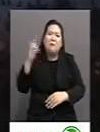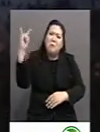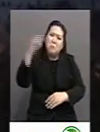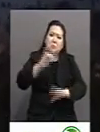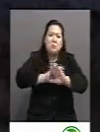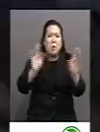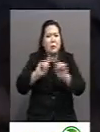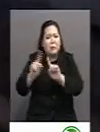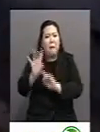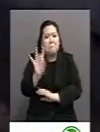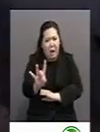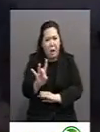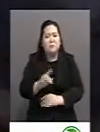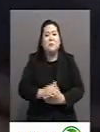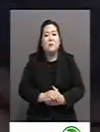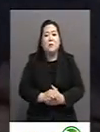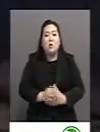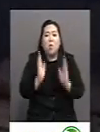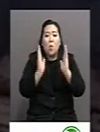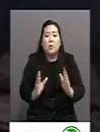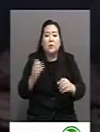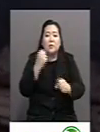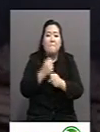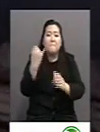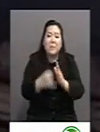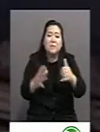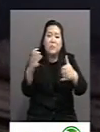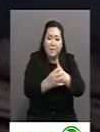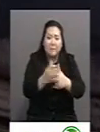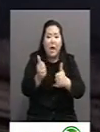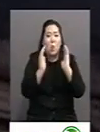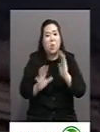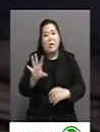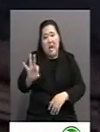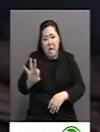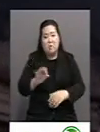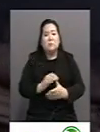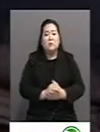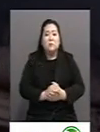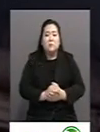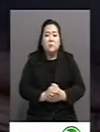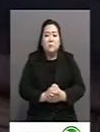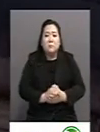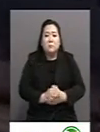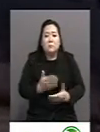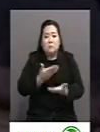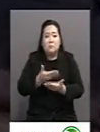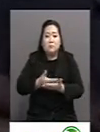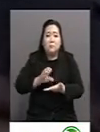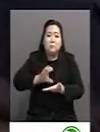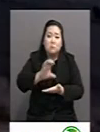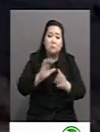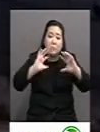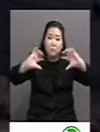ป่า8เที่ยวบินและก็สามารถจับกลุ่มผู้กระทำผิดเกี่ยวกับไฟป่า9รายด้วยกันคุณผู้ชมมีรายงานเรื่องของการใช้งบประมาณของรัฐด้วย